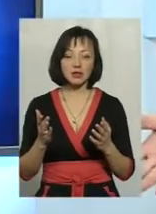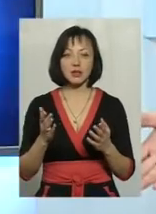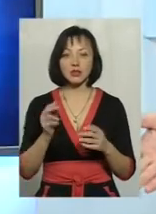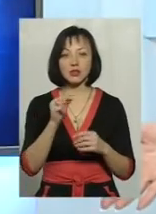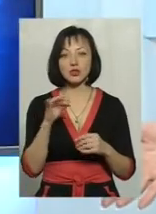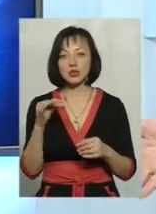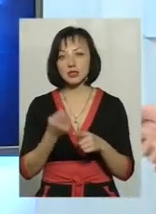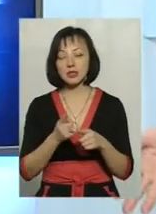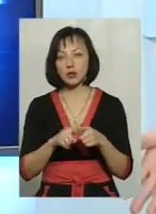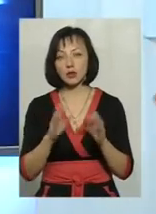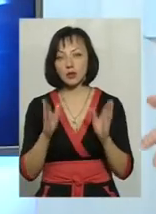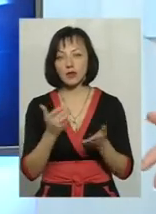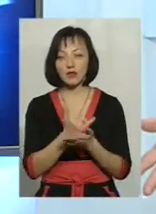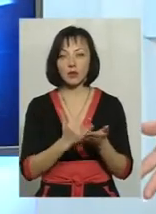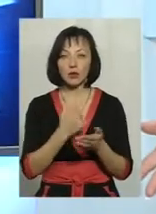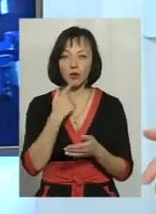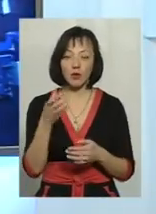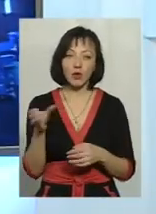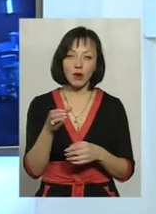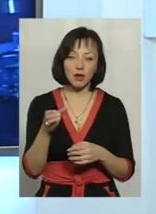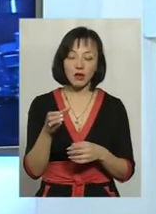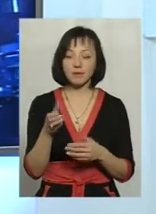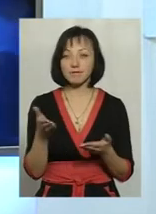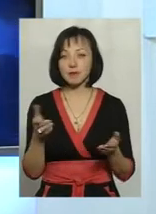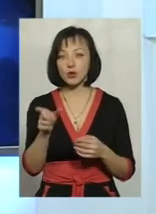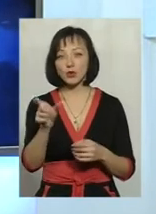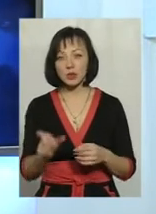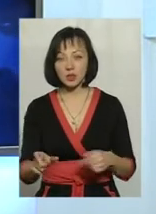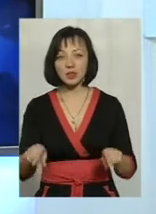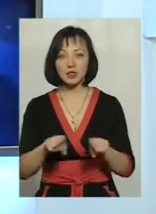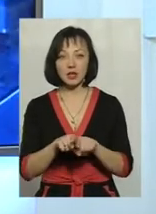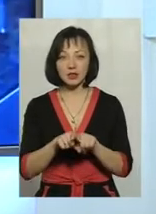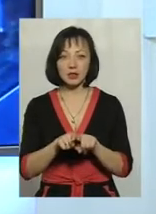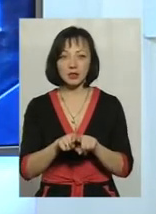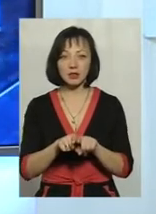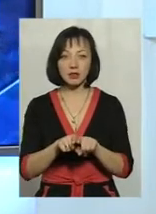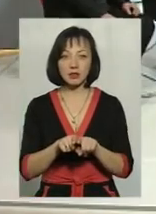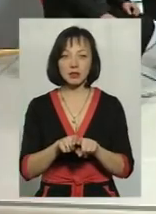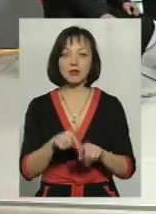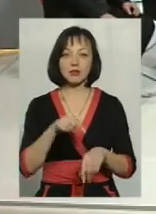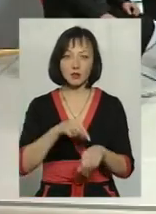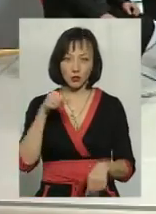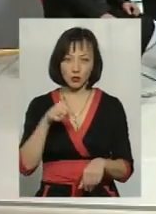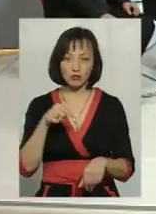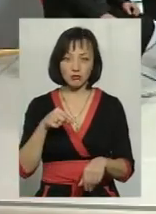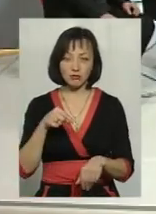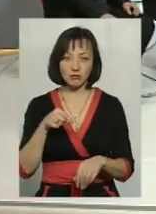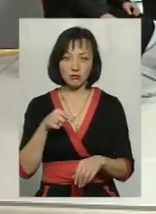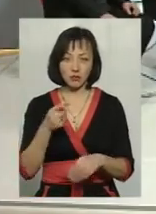це буде вино, чи це горілка, то людині теж воно, як кажуть, дарить по кишені. І як